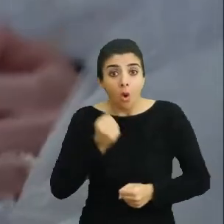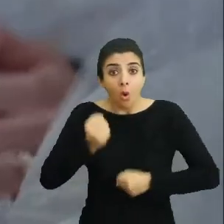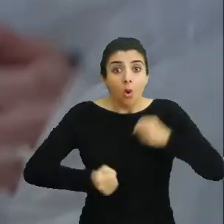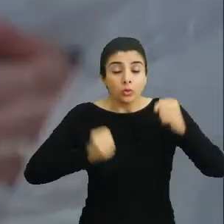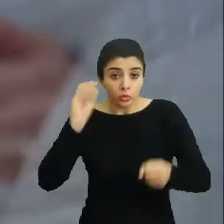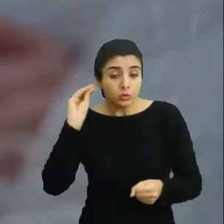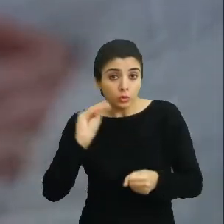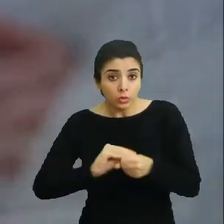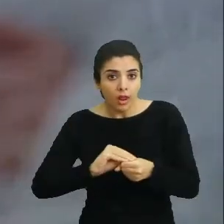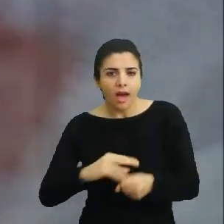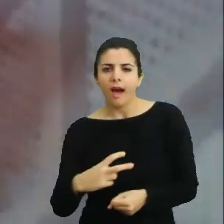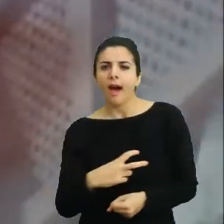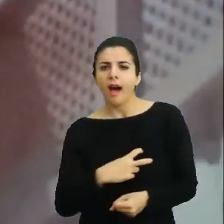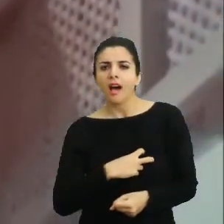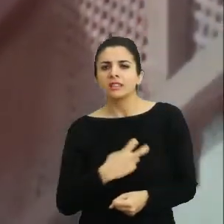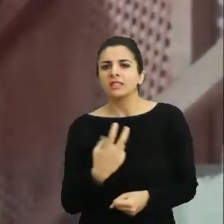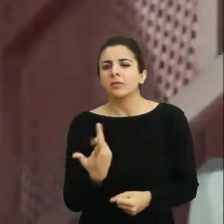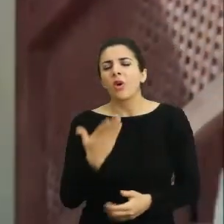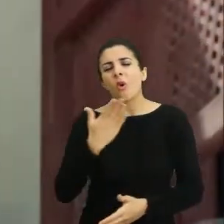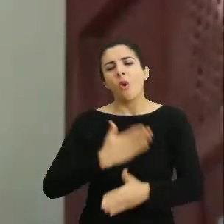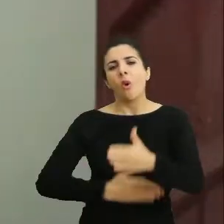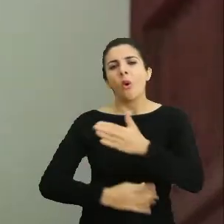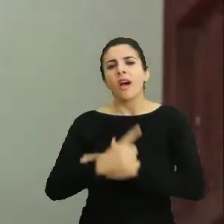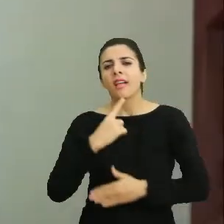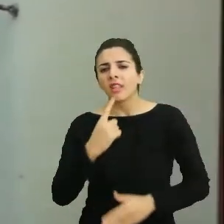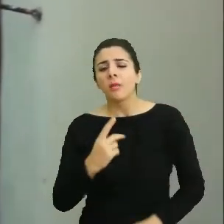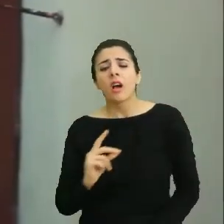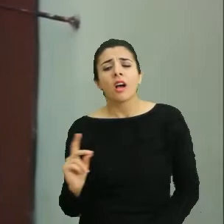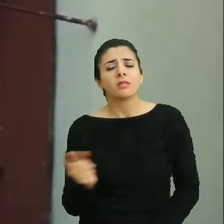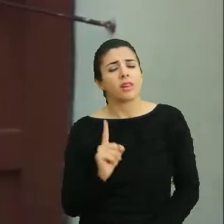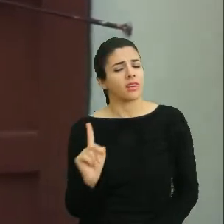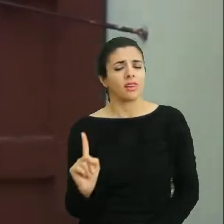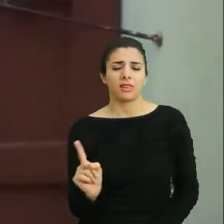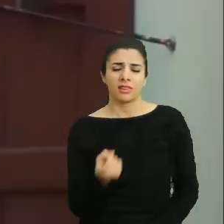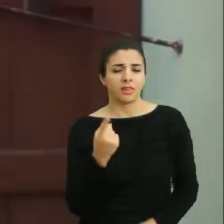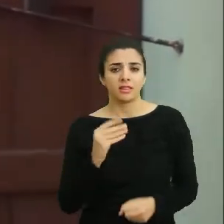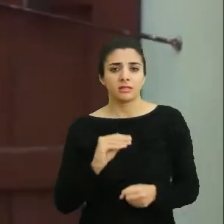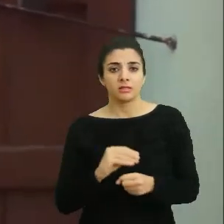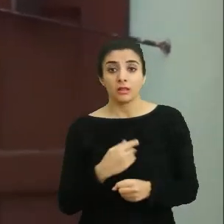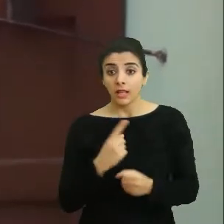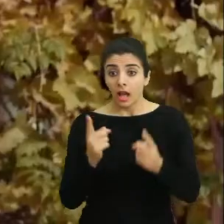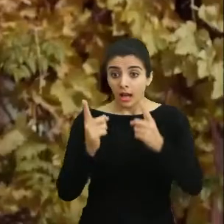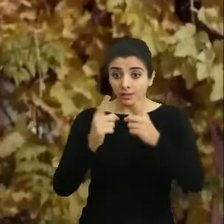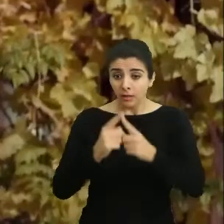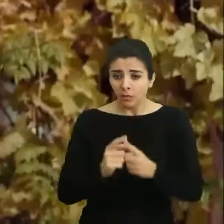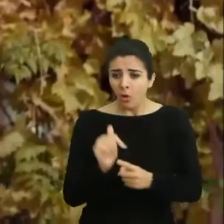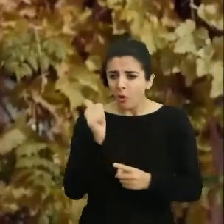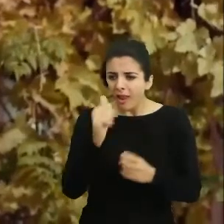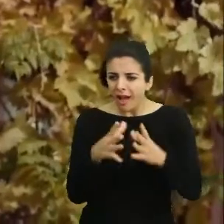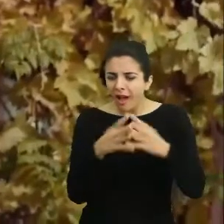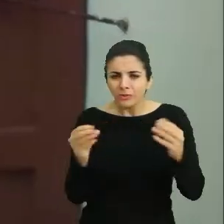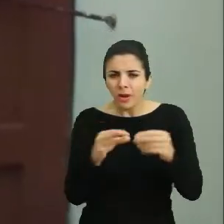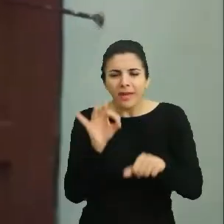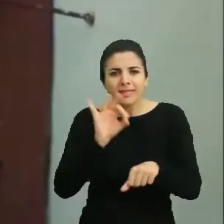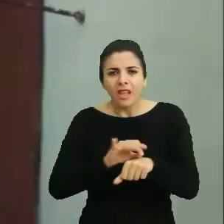bitince aşk bir yorulmadır, kaçılmaz kırbacından. Sayılır günü geçmiş anlar,